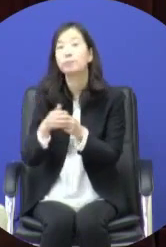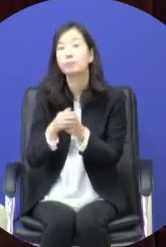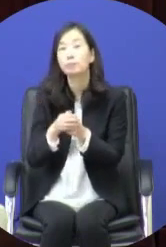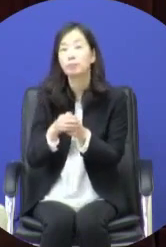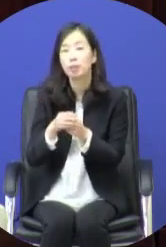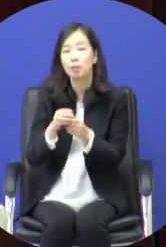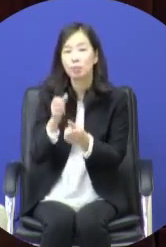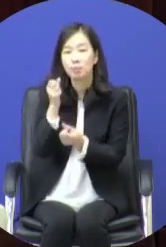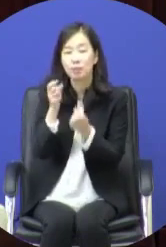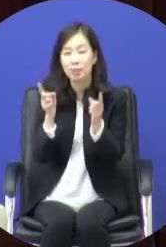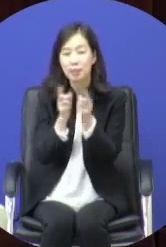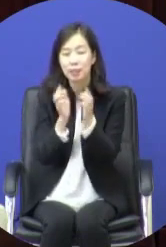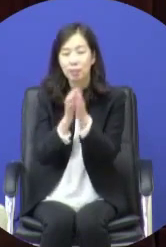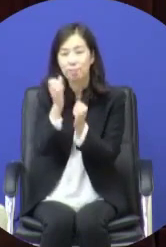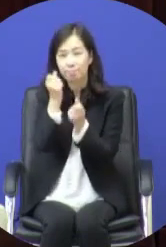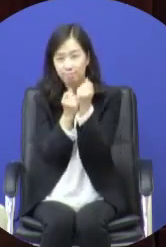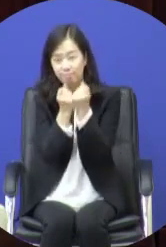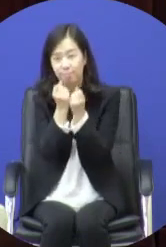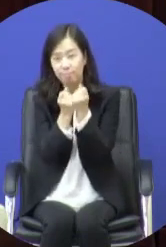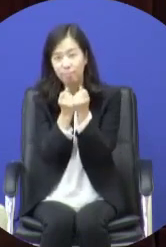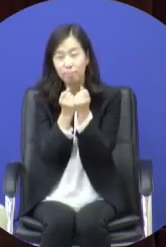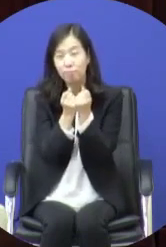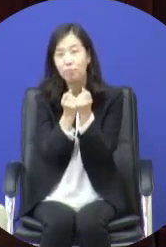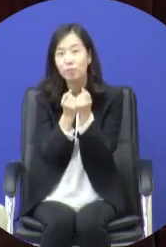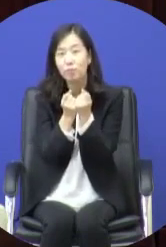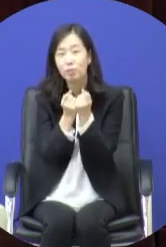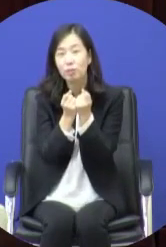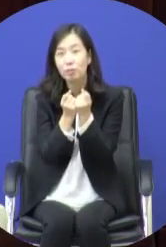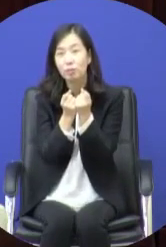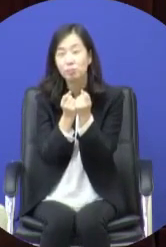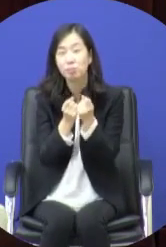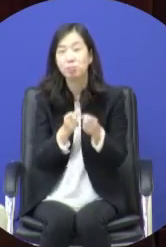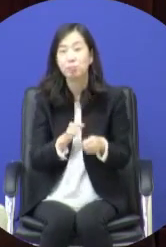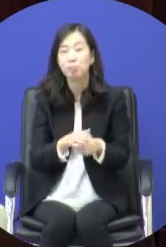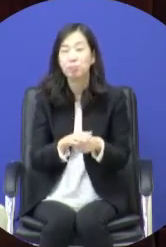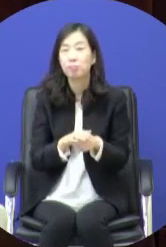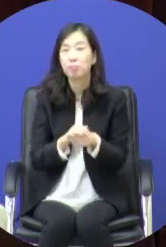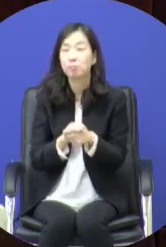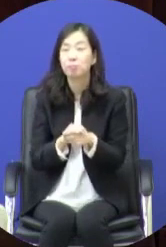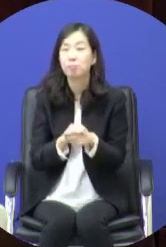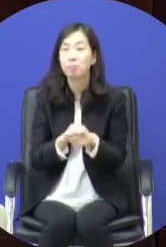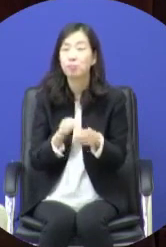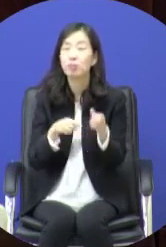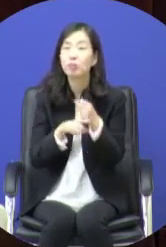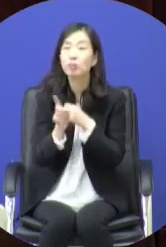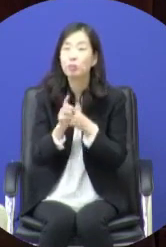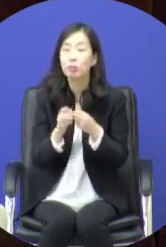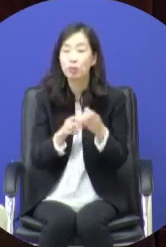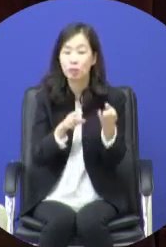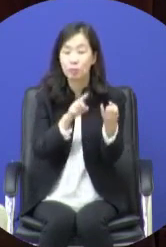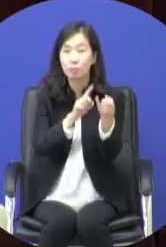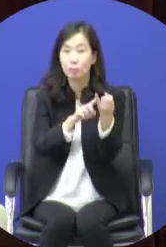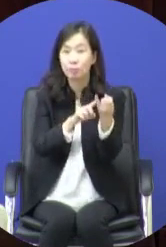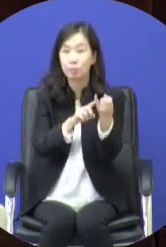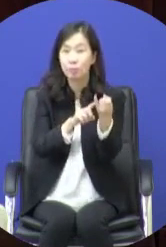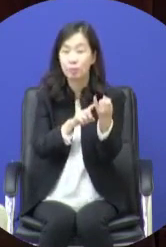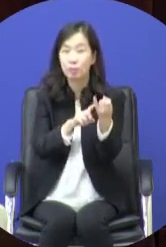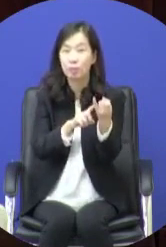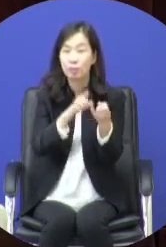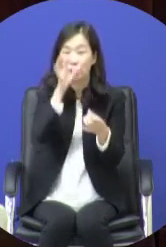무엇을 이야기했을까요? 자, 내용상으로 브리핑한 것으로 보여집니다. 예. 여기서 이정근 씨에 대하여